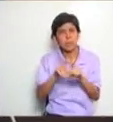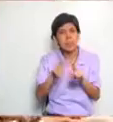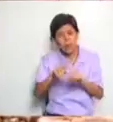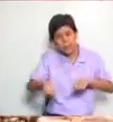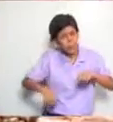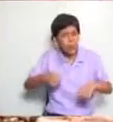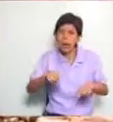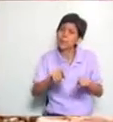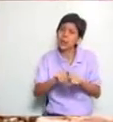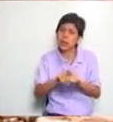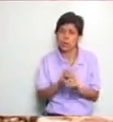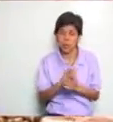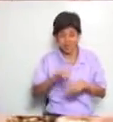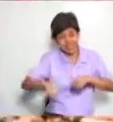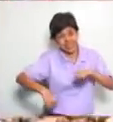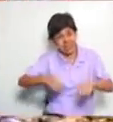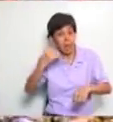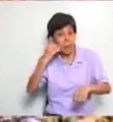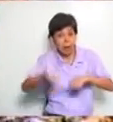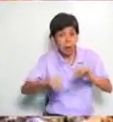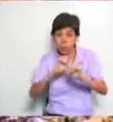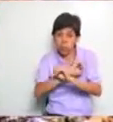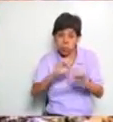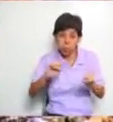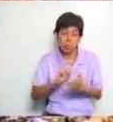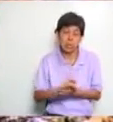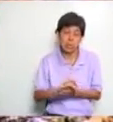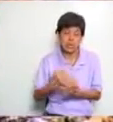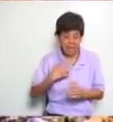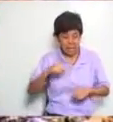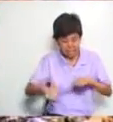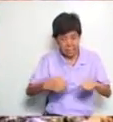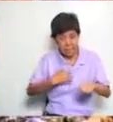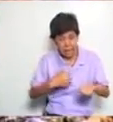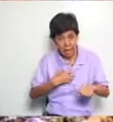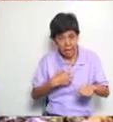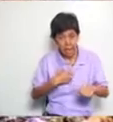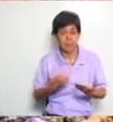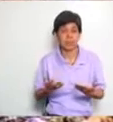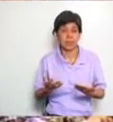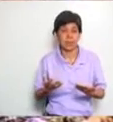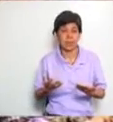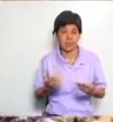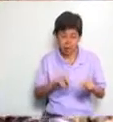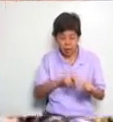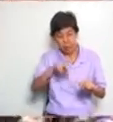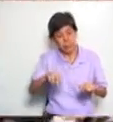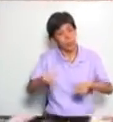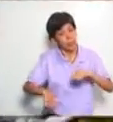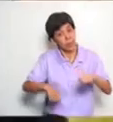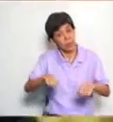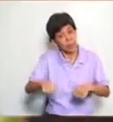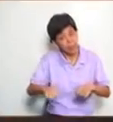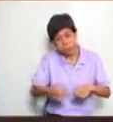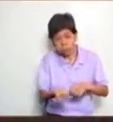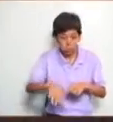ฆี่จากรยาเลยแล้วเธอมจากรยญที่บาน แลไม่เคยขี่เลยวัหน่จะเป็ตขจากรยาญแล้ค่อยขึ้นขี่น่ะ